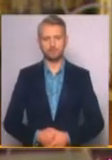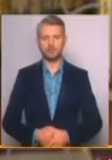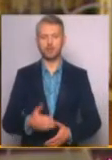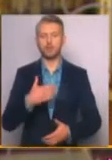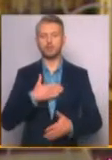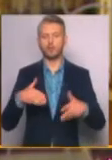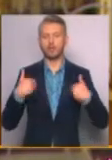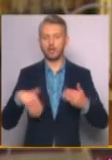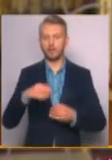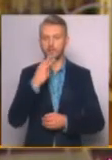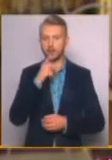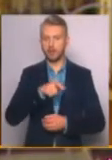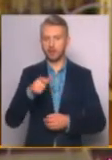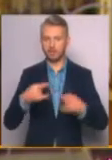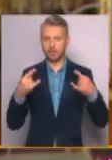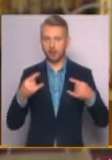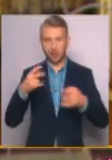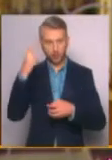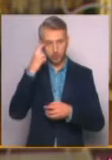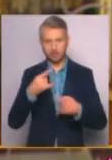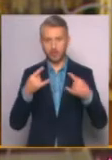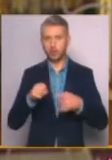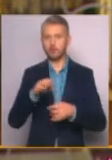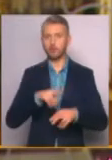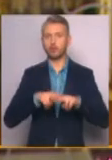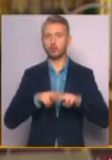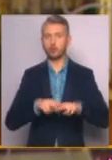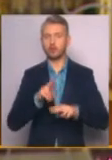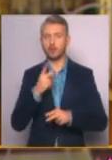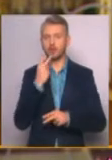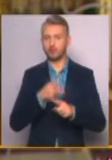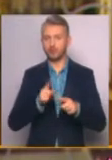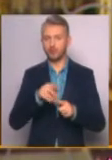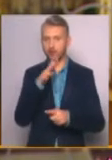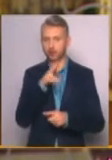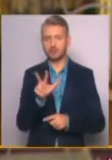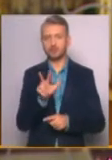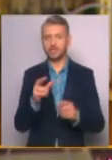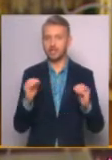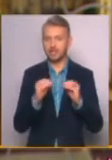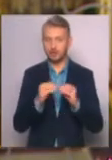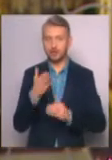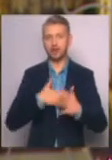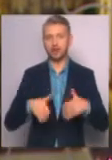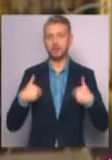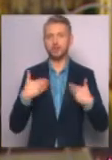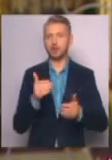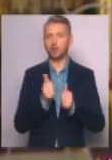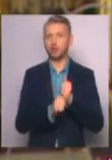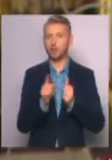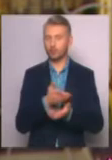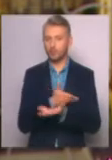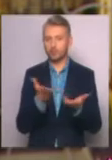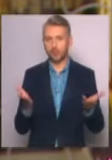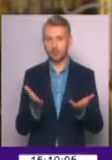Мої найщиріші вітання всім глядачам телеканалу «Київ», каналу «Європейської столиці». Традиційно у цей час о 15:10 ми раді вітати кожного з вас в